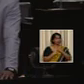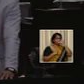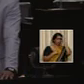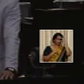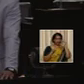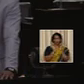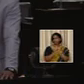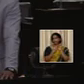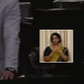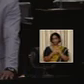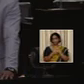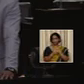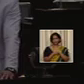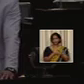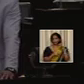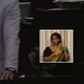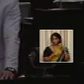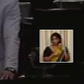वेड कर